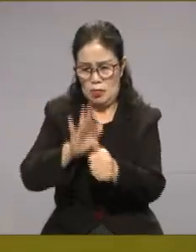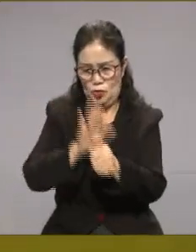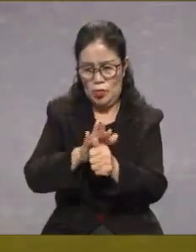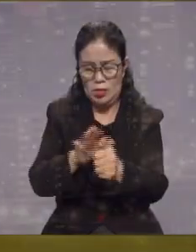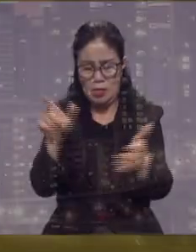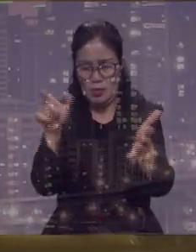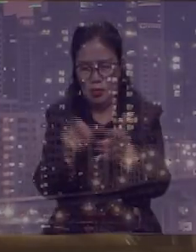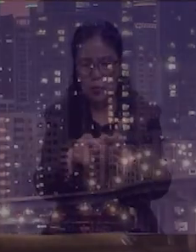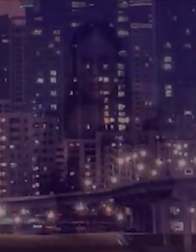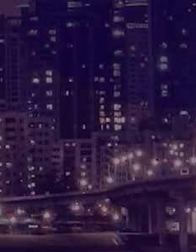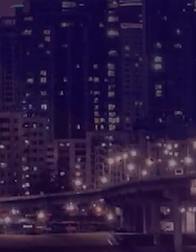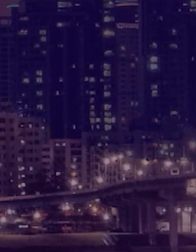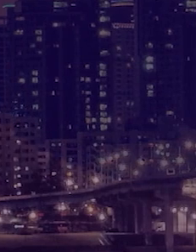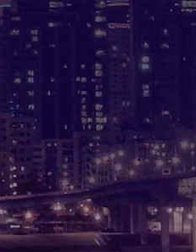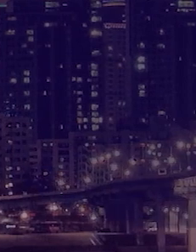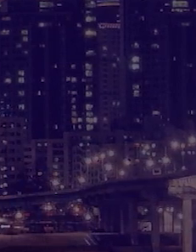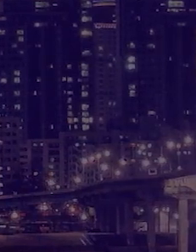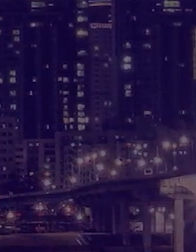하고